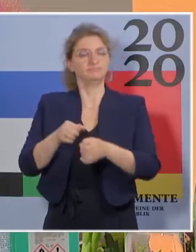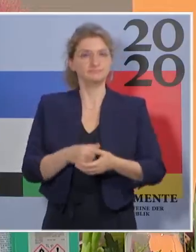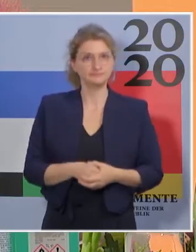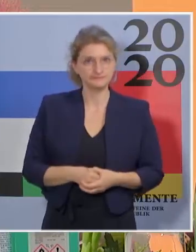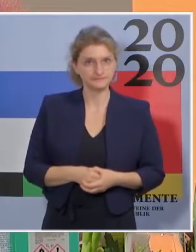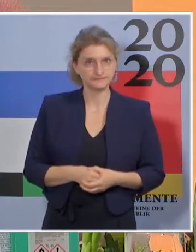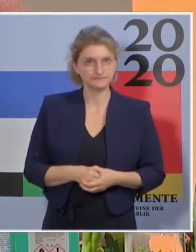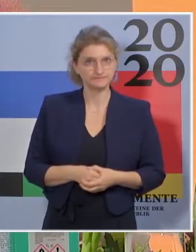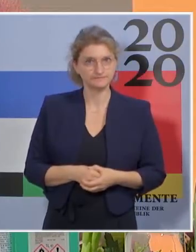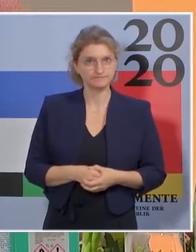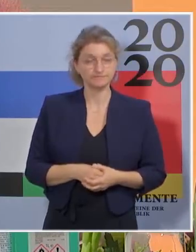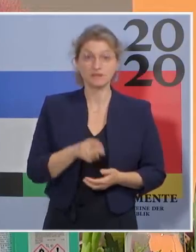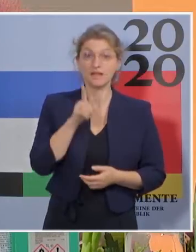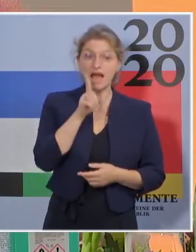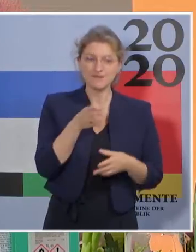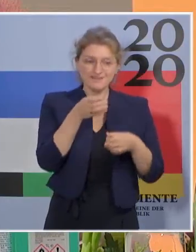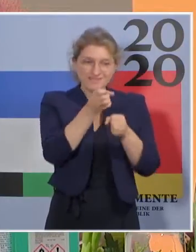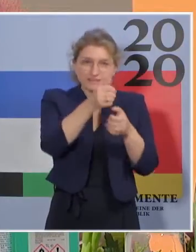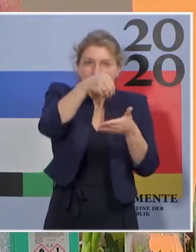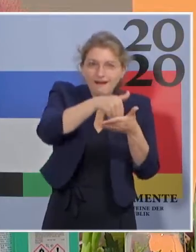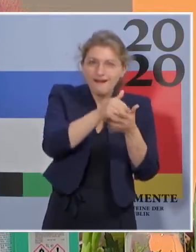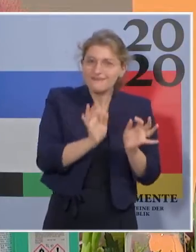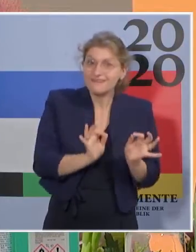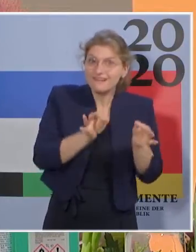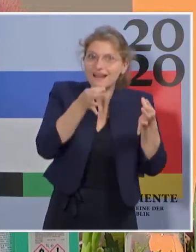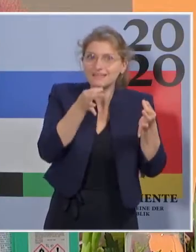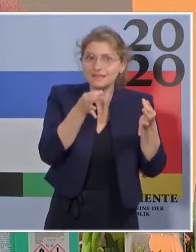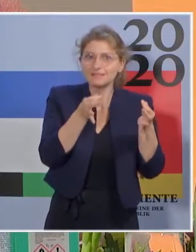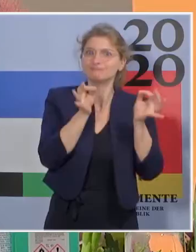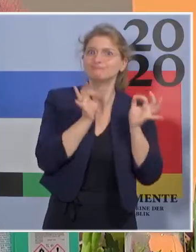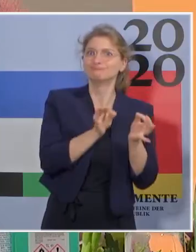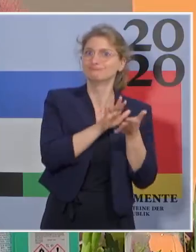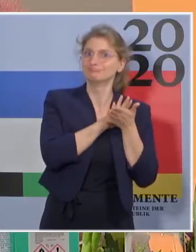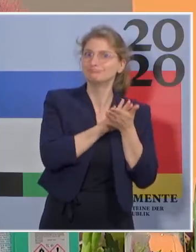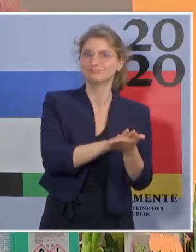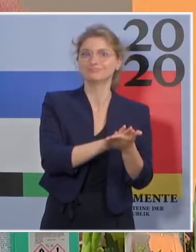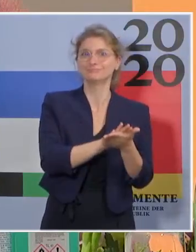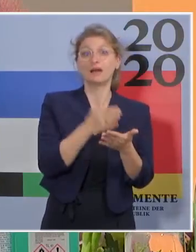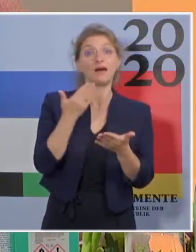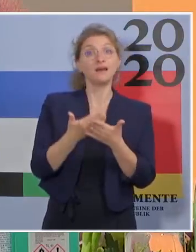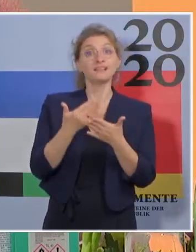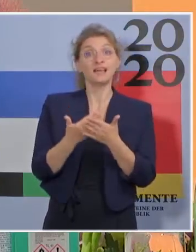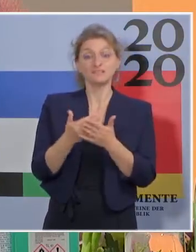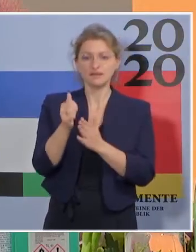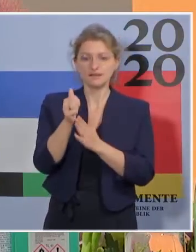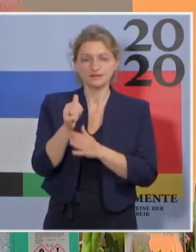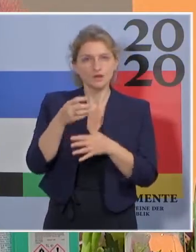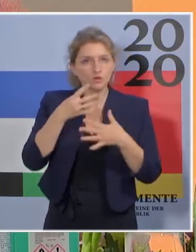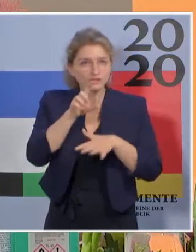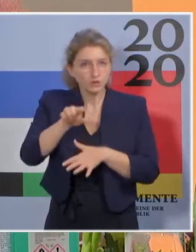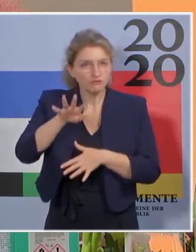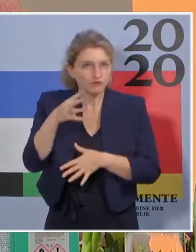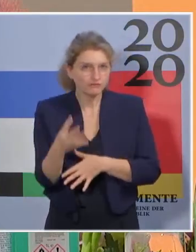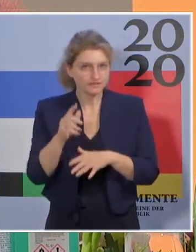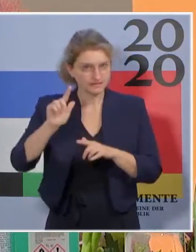Ihre Qualität aber ist beständig. Darum konnte unsere Verfassung am Beginn der Zweiten Republik im Jahr 1945 in der